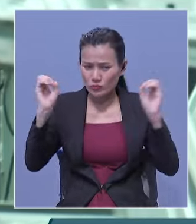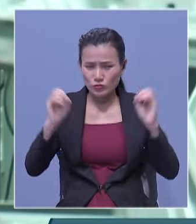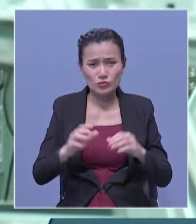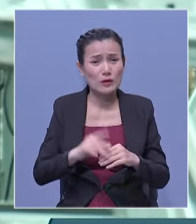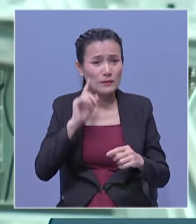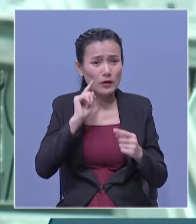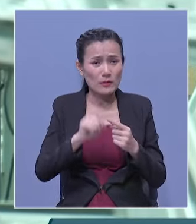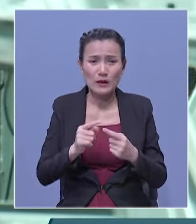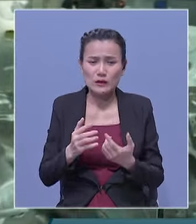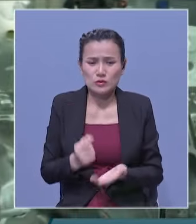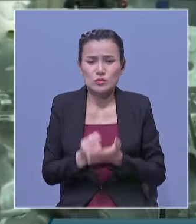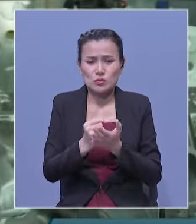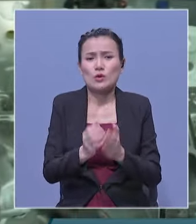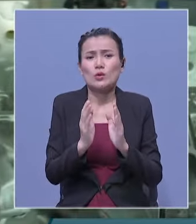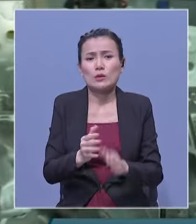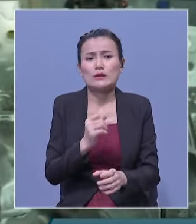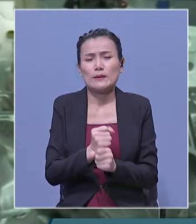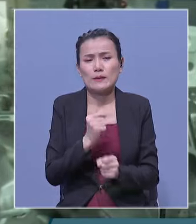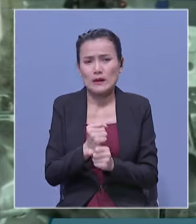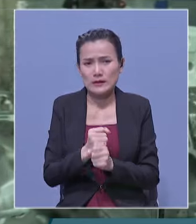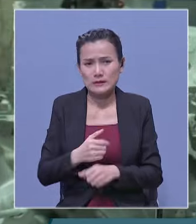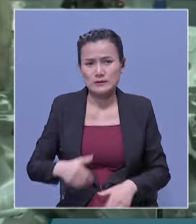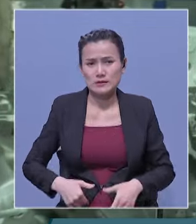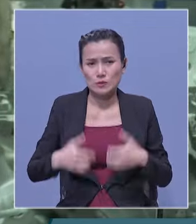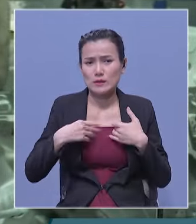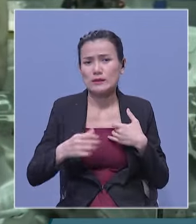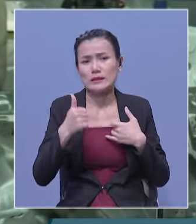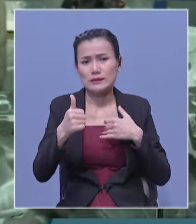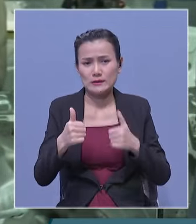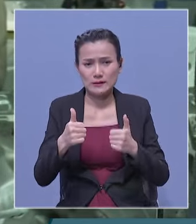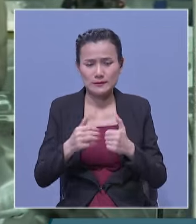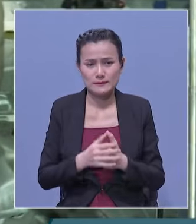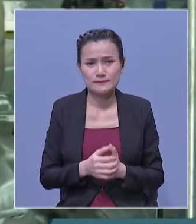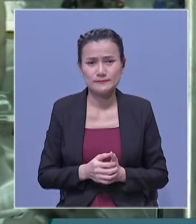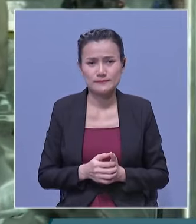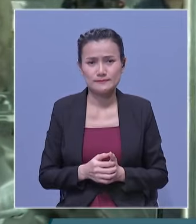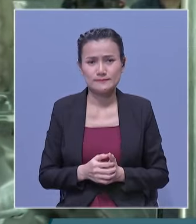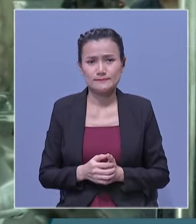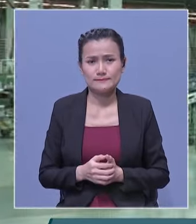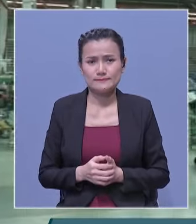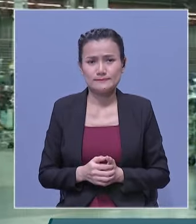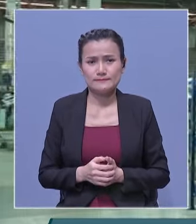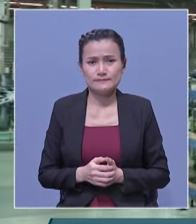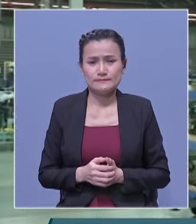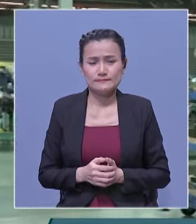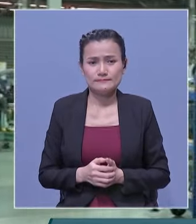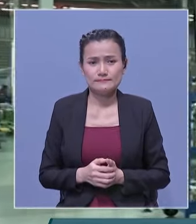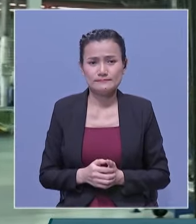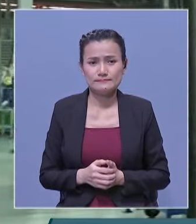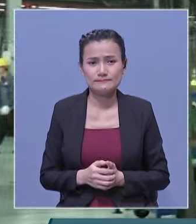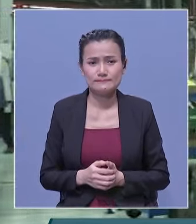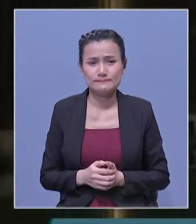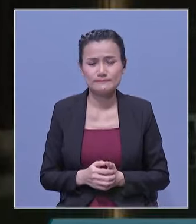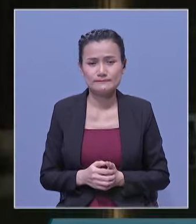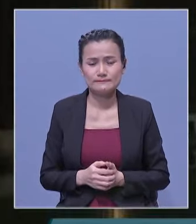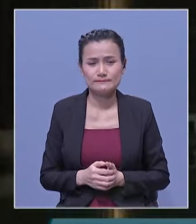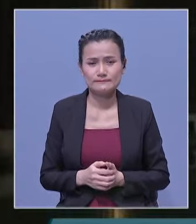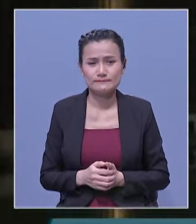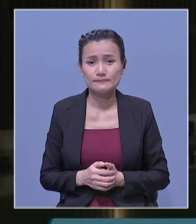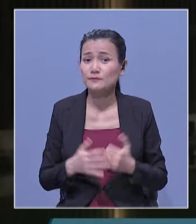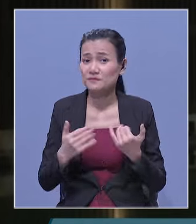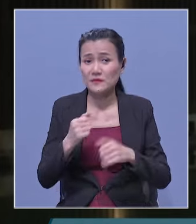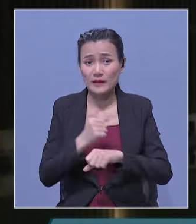คุณภาพชีวิตที่ดีตอบโจทย์การทำงานกับรูปแบบการทำงานในปัจจุบันมากขึ้นค่ะ ค่ะขณะเดียวกันนะคะเรื่อง